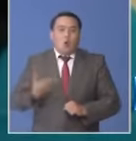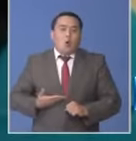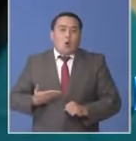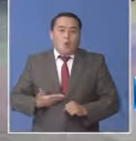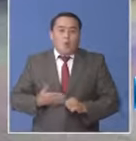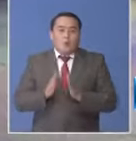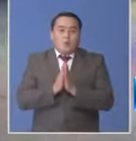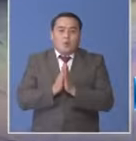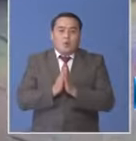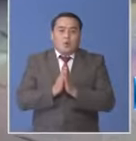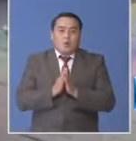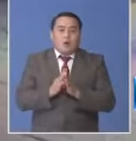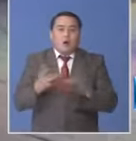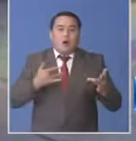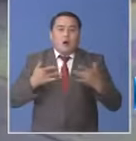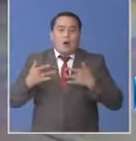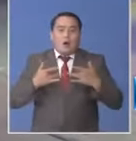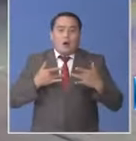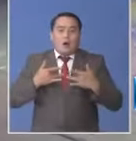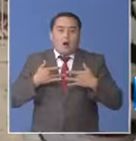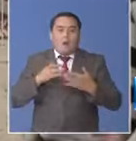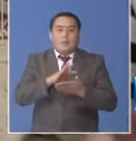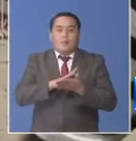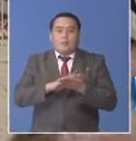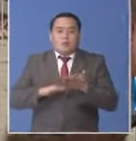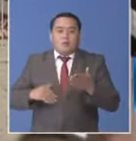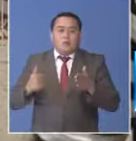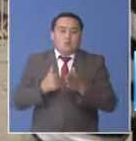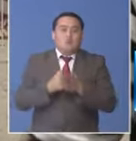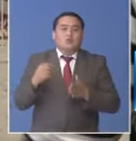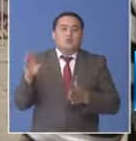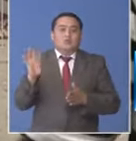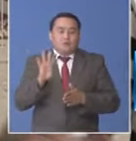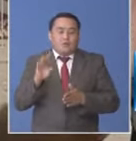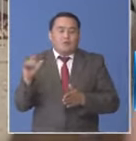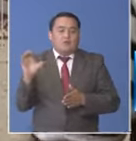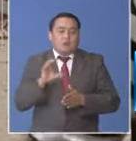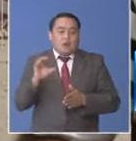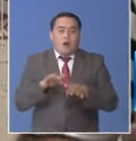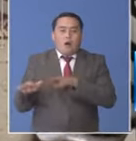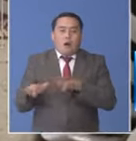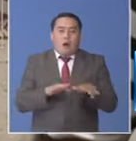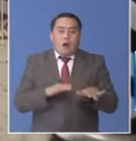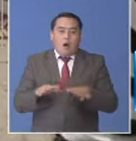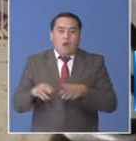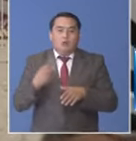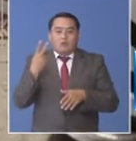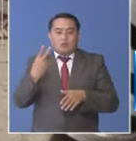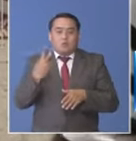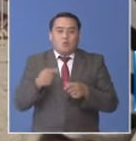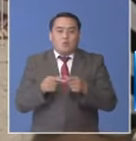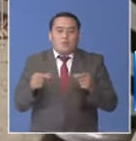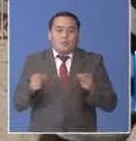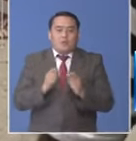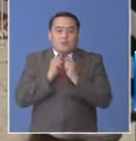многочисленным просьбам горожан артисты продлили свои гастроли. До 4 сентября у нас действует акция. При покупке двух билетов